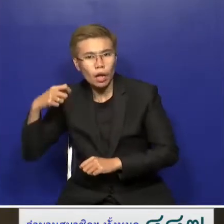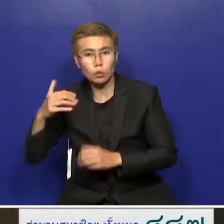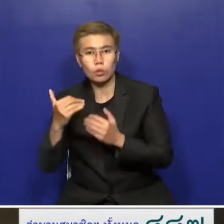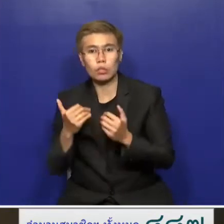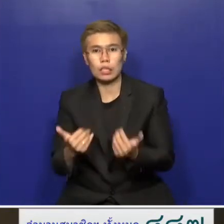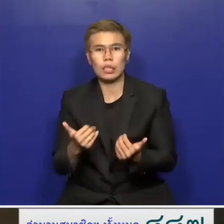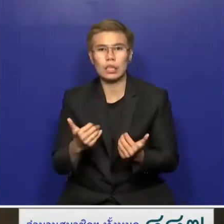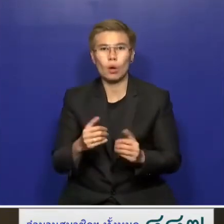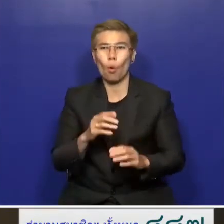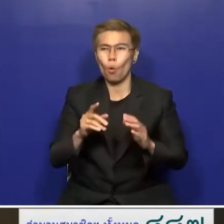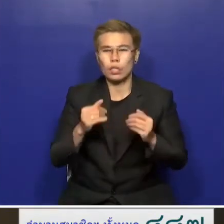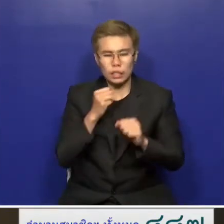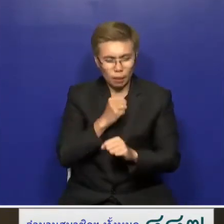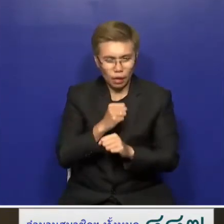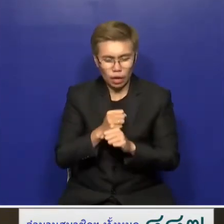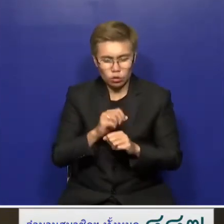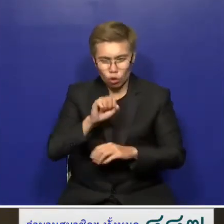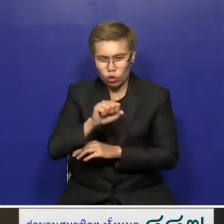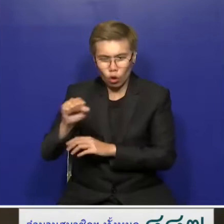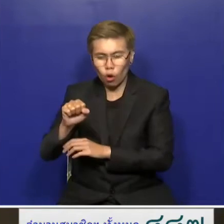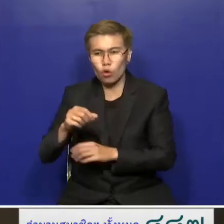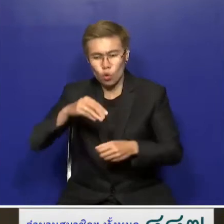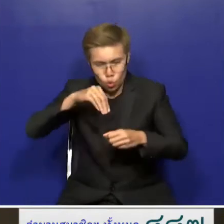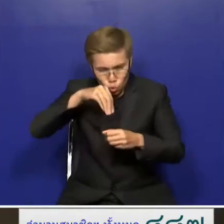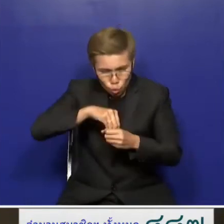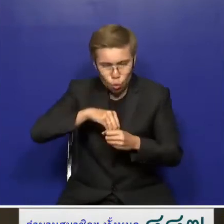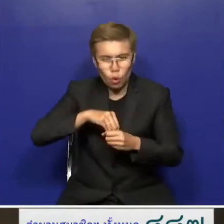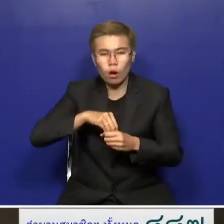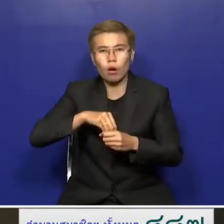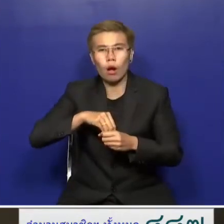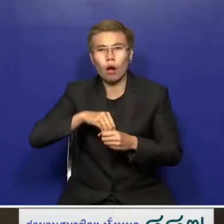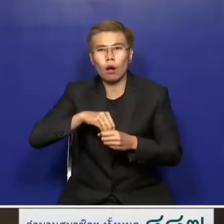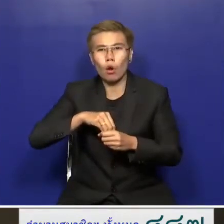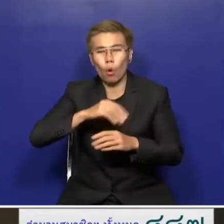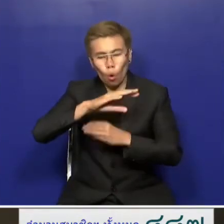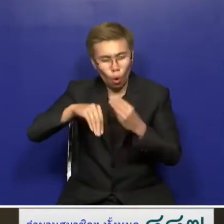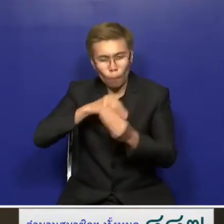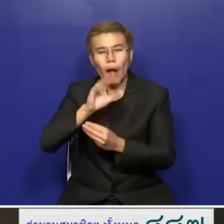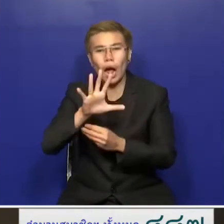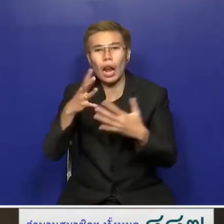มัยแล้วดิฉันก็ไมไดเห็นความคบหน้าของการขบวนการ